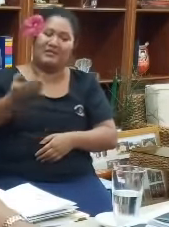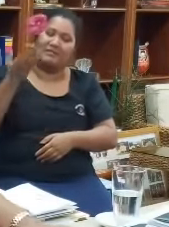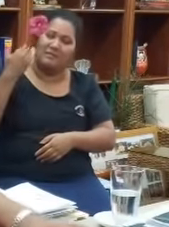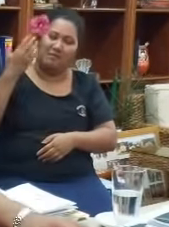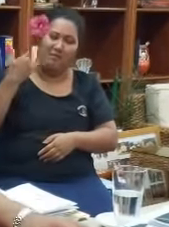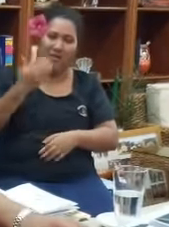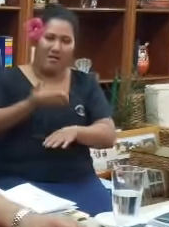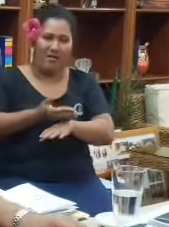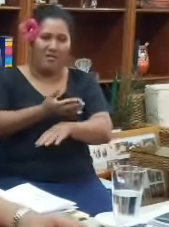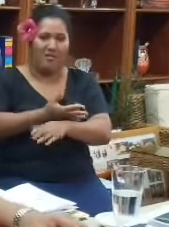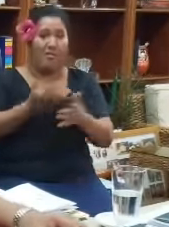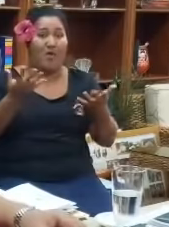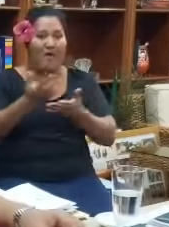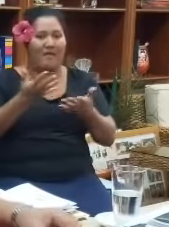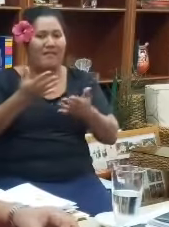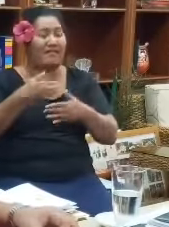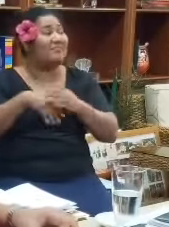Le fils de l'air.